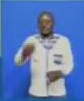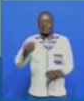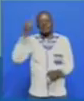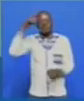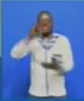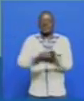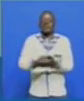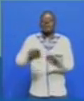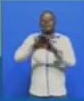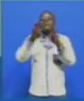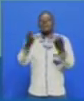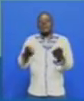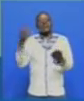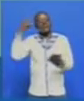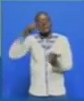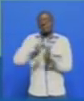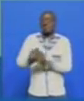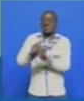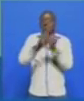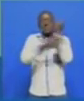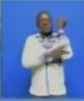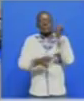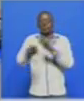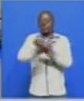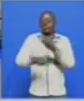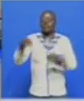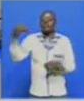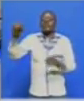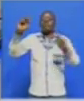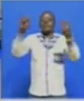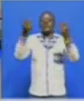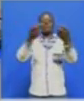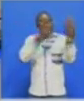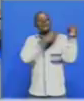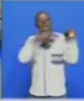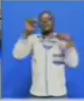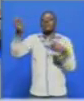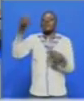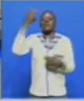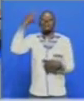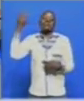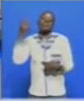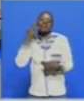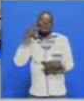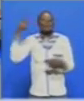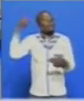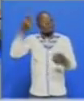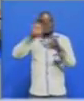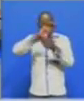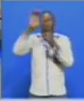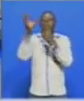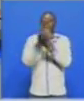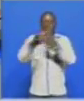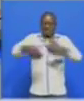va sillonner l'ensemble des provinces du Sud-Ouest. Elle a pour thème responsabilité parentale et valeurs culturelles pour une jeunesse